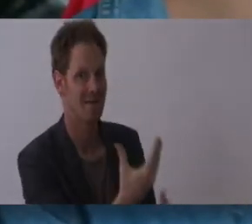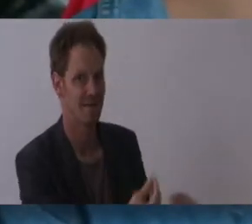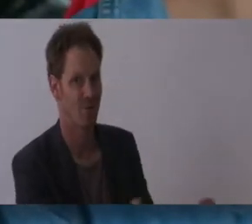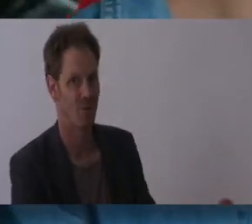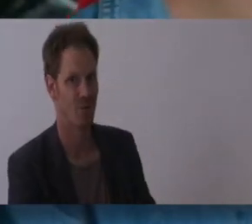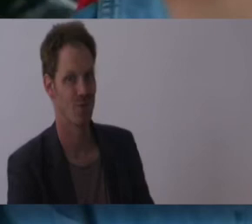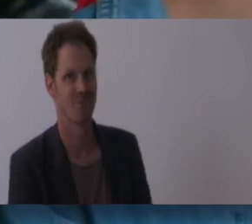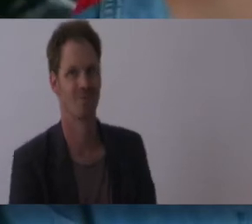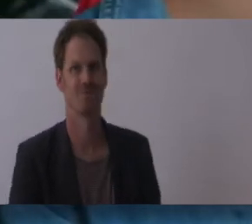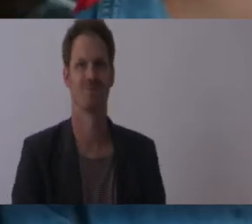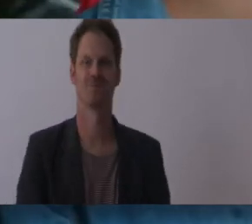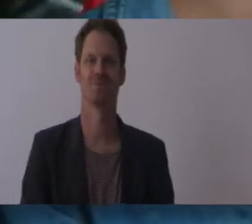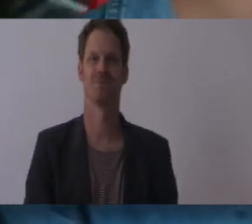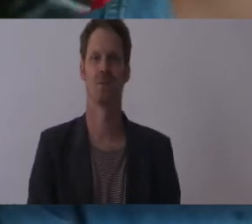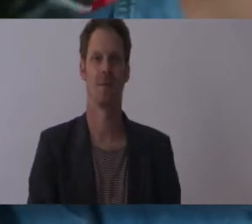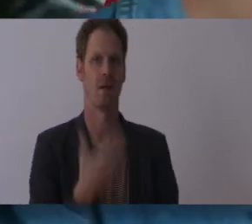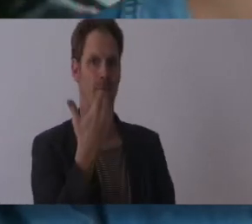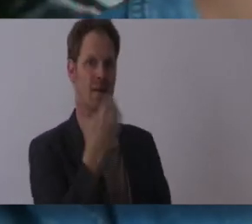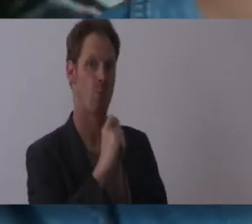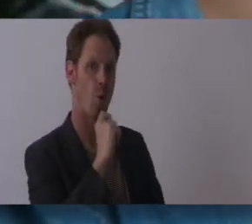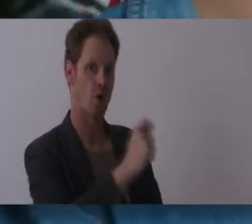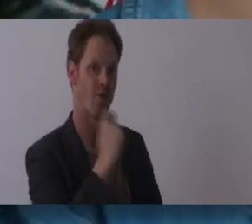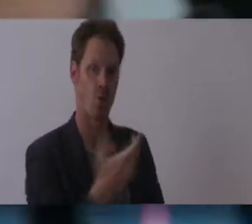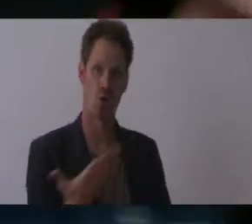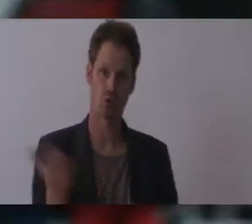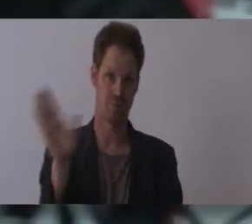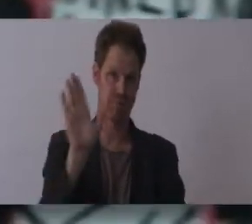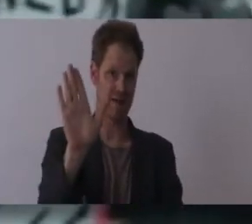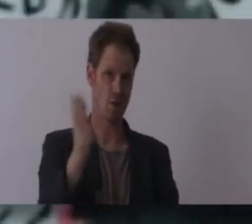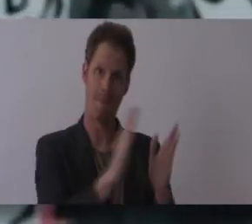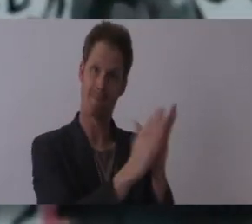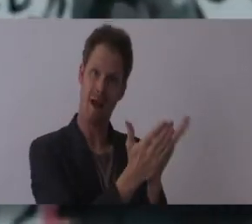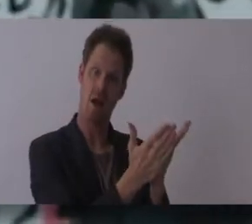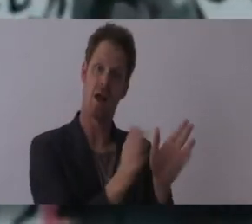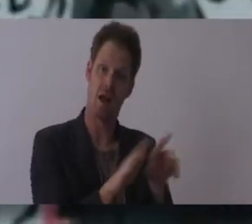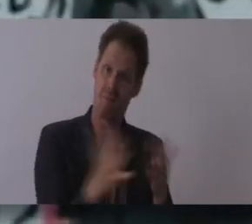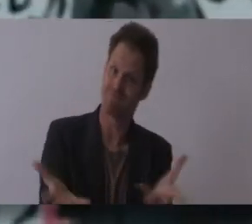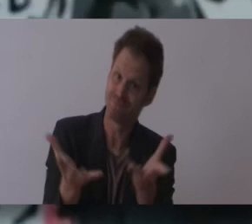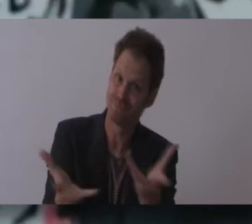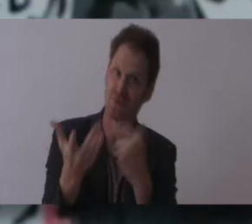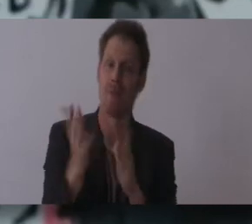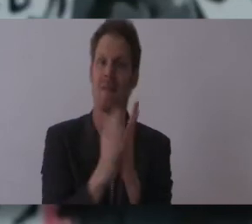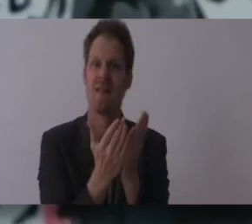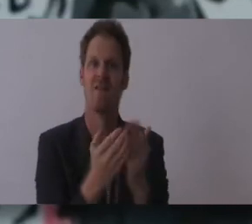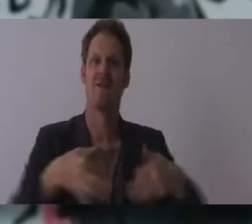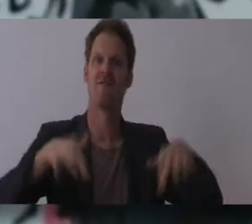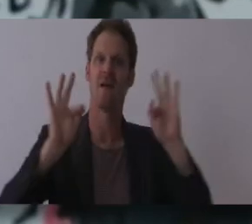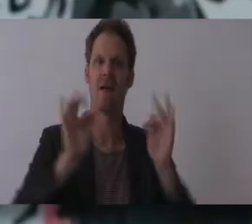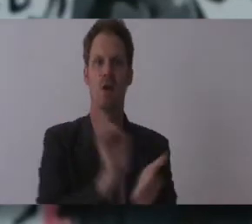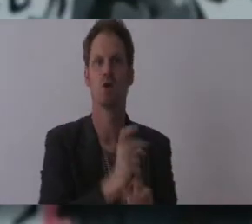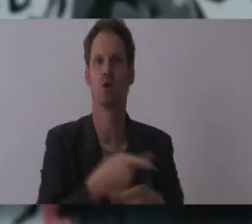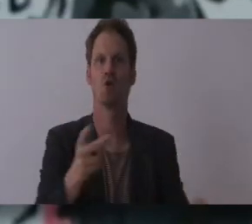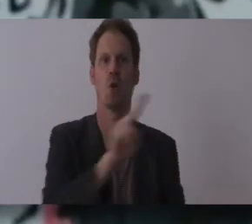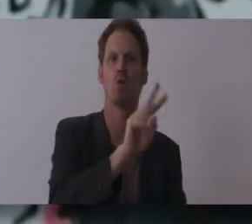Merci beaucoup. Merci. Pour cette interview. Et donc je vous recommande vivement la lecture de ce manifeste des fémens qui